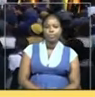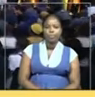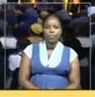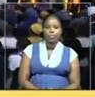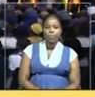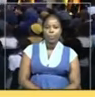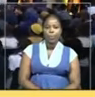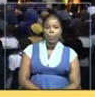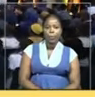attention voilà